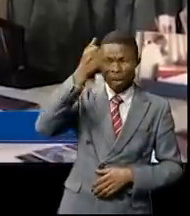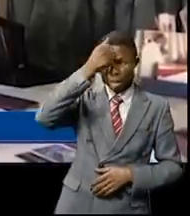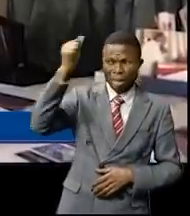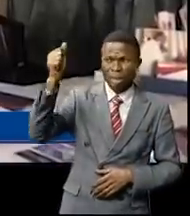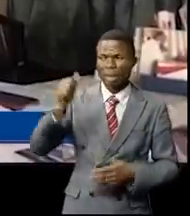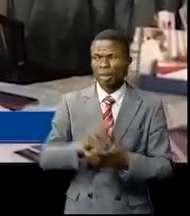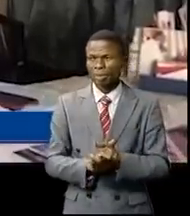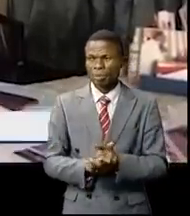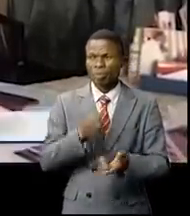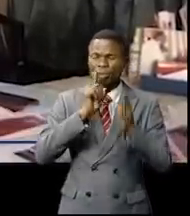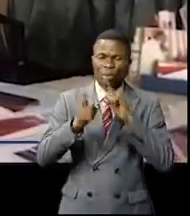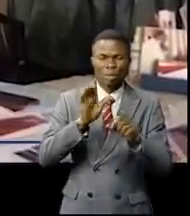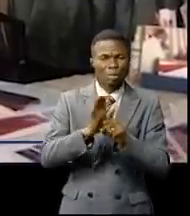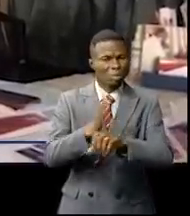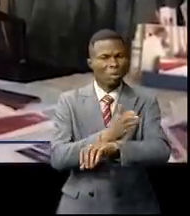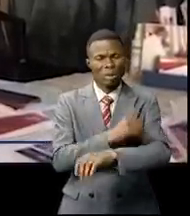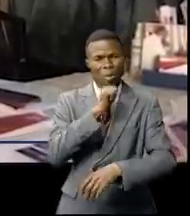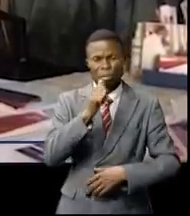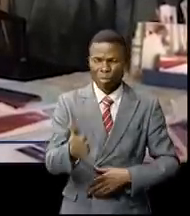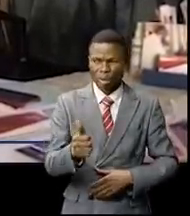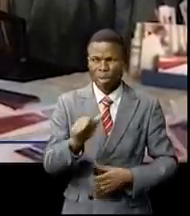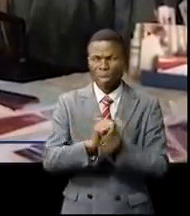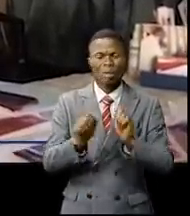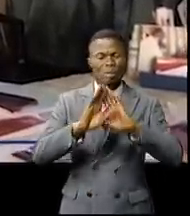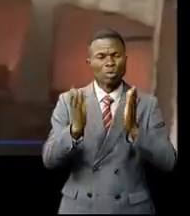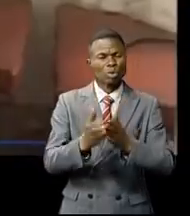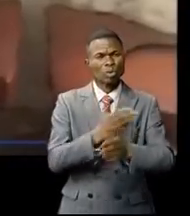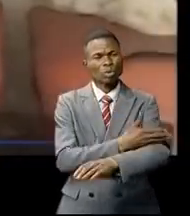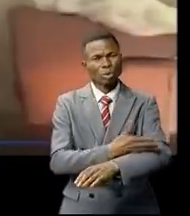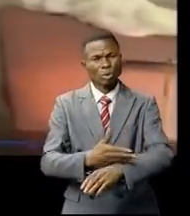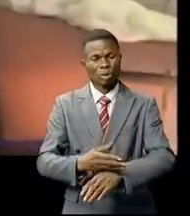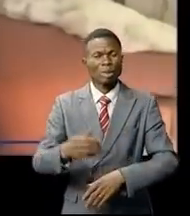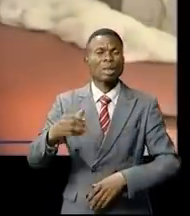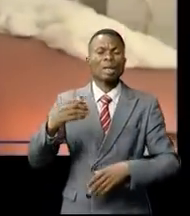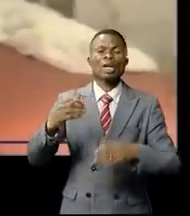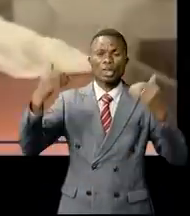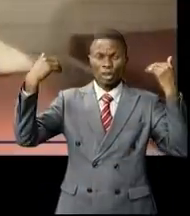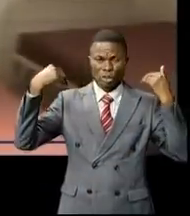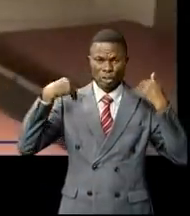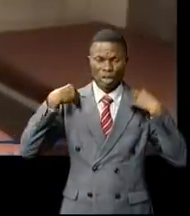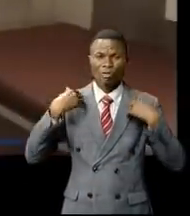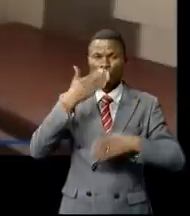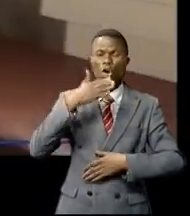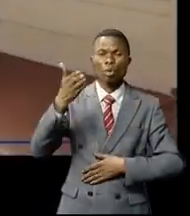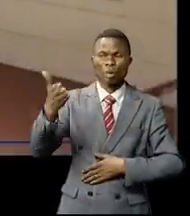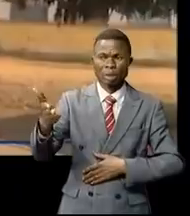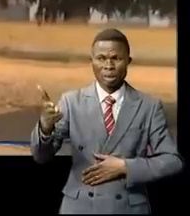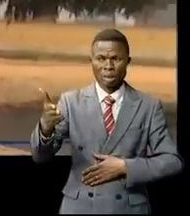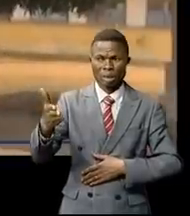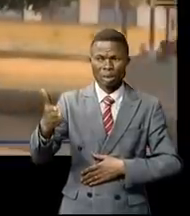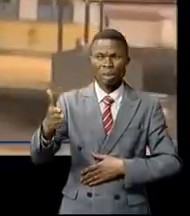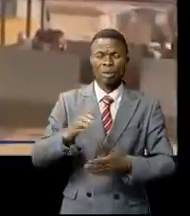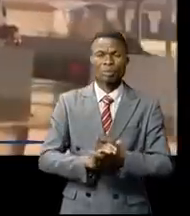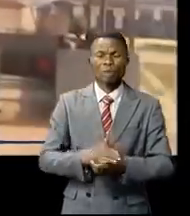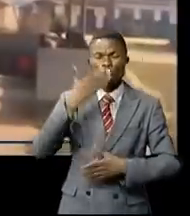goussier ça ne marche les médecins directeurs de cette formation médicale ligne de plus grandes